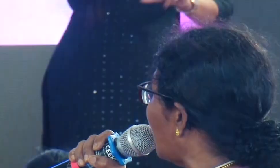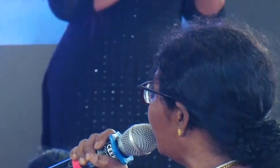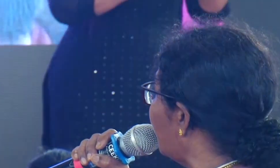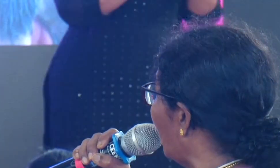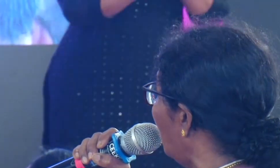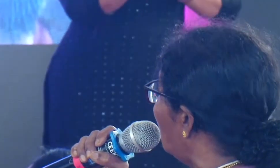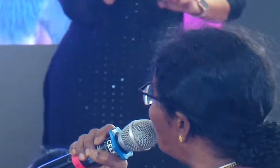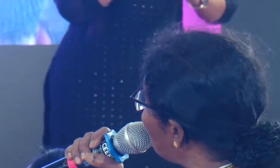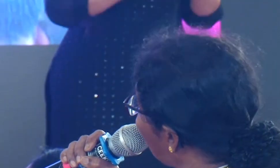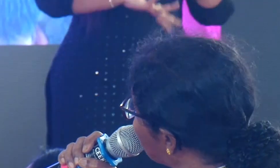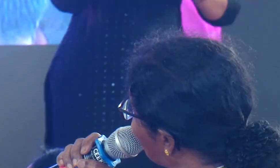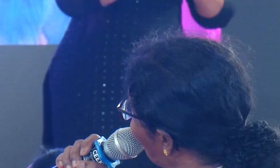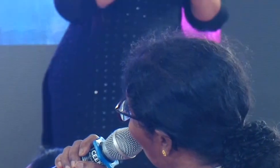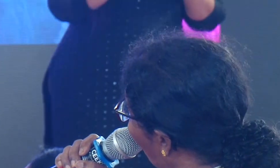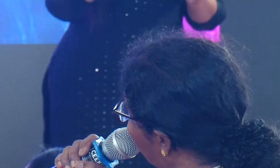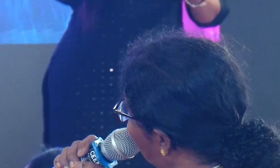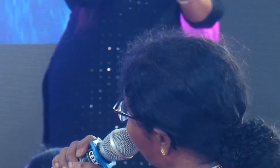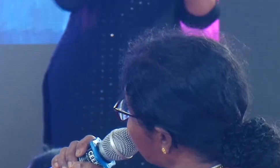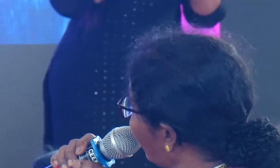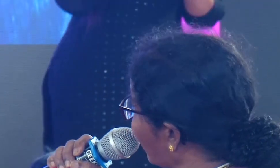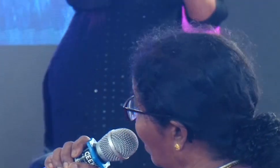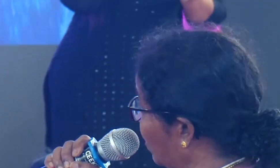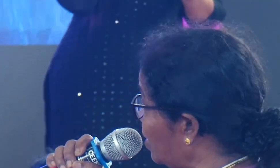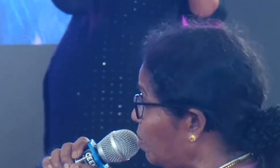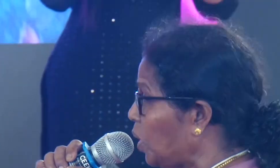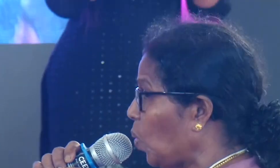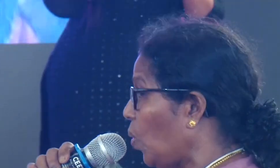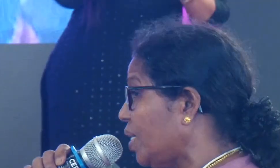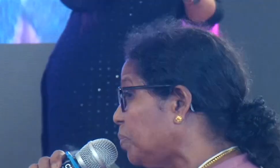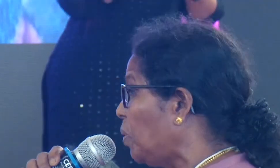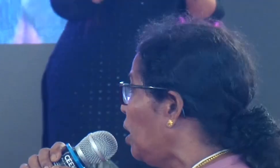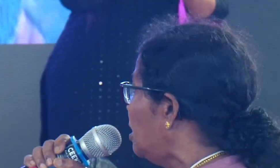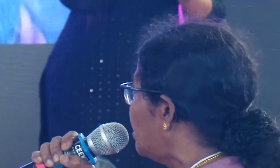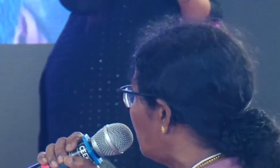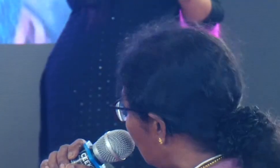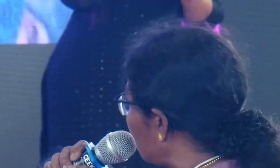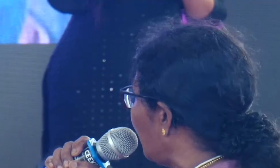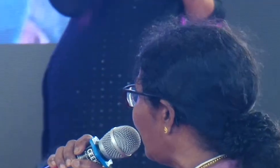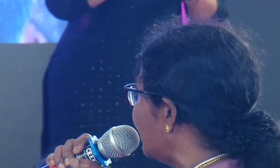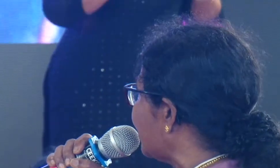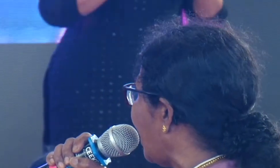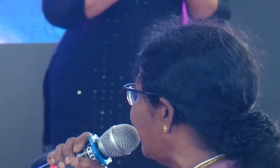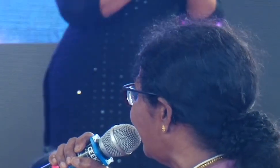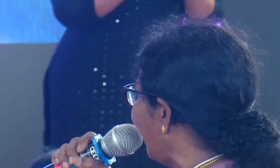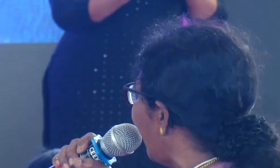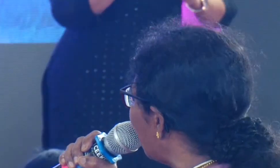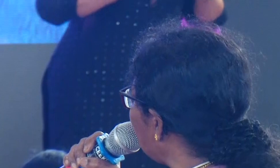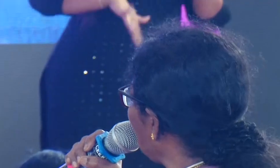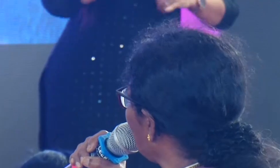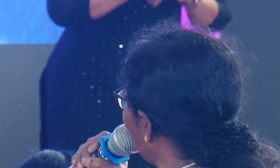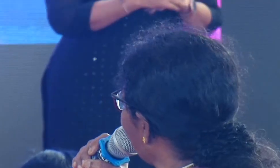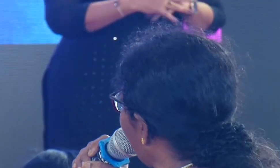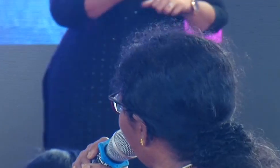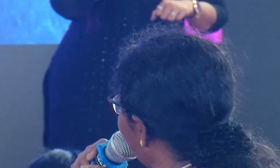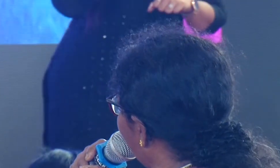കിട്ടിയ സാഹചര്യത്തിൽ 3 വർഷവും കോളേജിൽ ഫീസ് അടയ്ക്കണമെന്ന നിർബന്ധം കോളേജ് നിർബന്ധിച്ചുകൊണ്ടിരിക്കുന്ന സാഹചര്യത്തിൽ